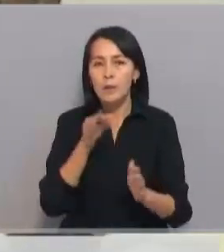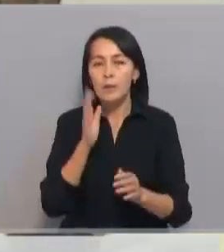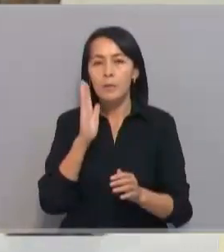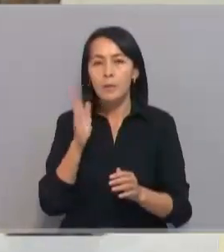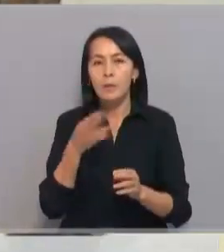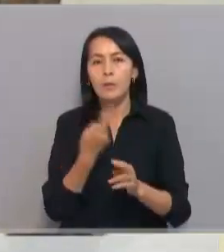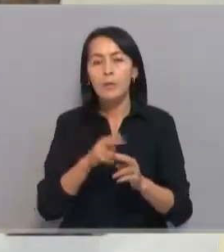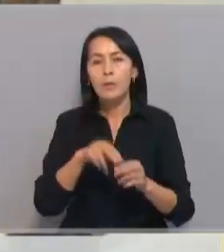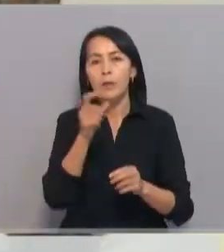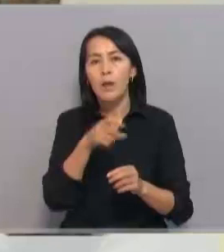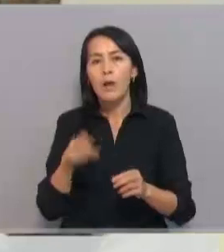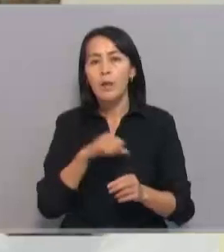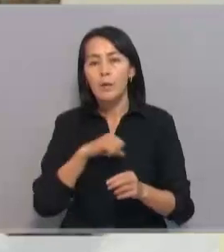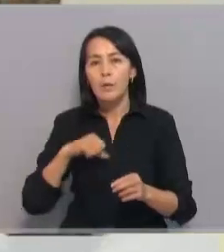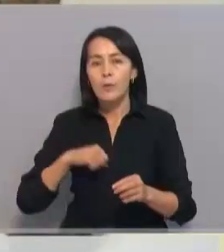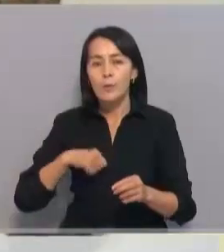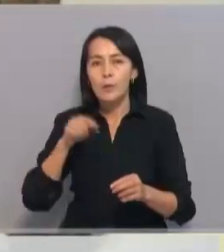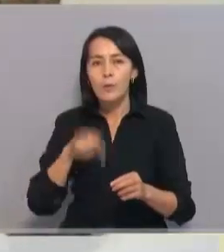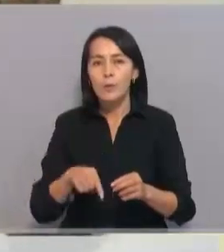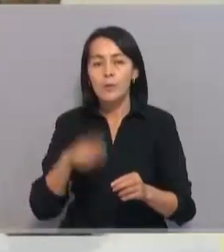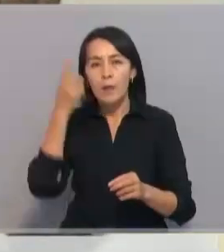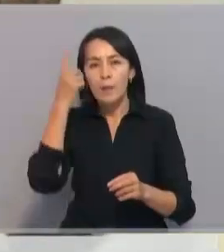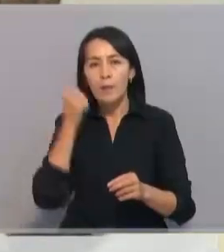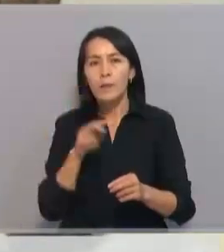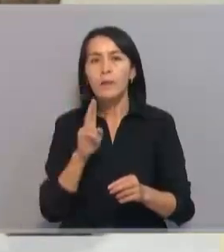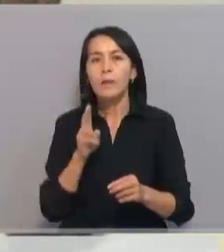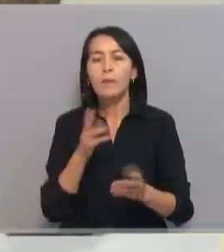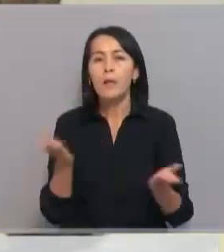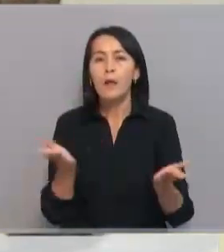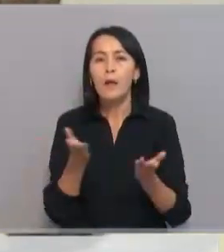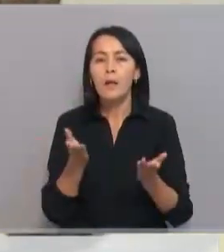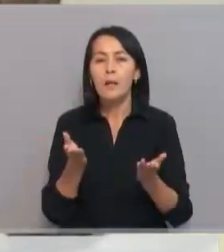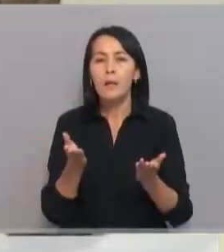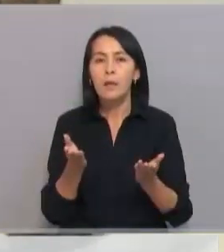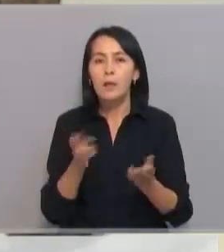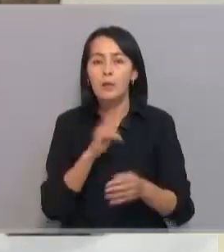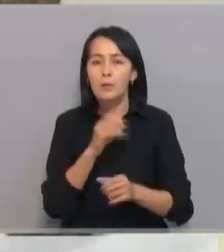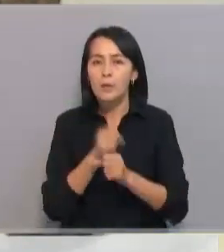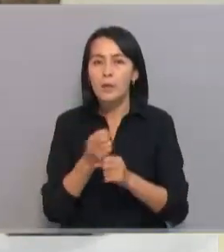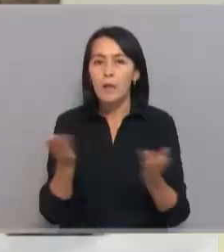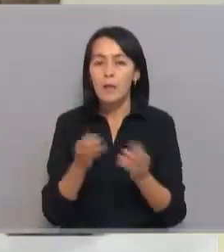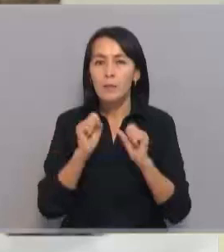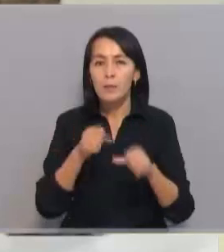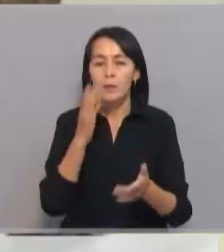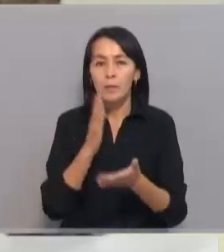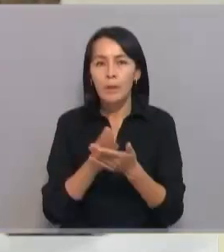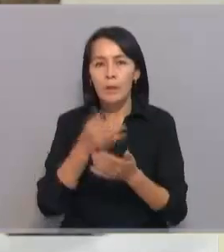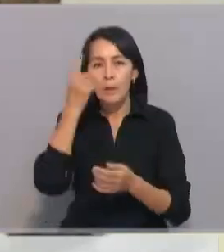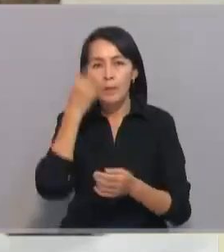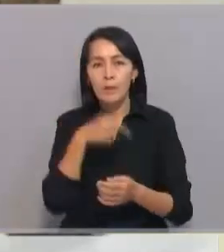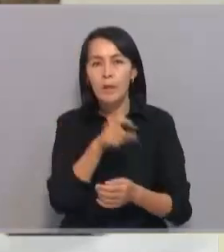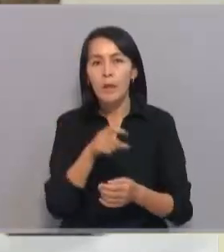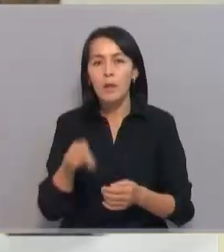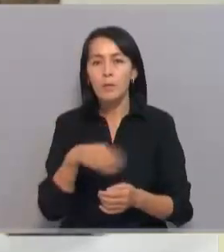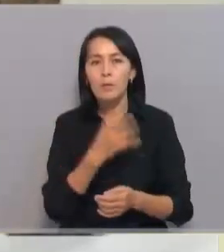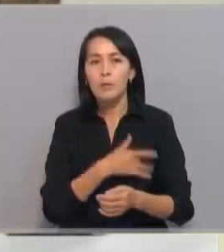Өйткені қалы өзінің ішінен шыққаннан кейін ол білет, кімнің қандай жағдайда екенін, кімнің қандай мүмкіндігі бар екенін, халыққа